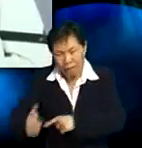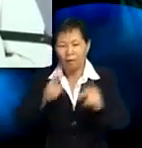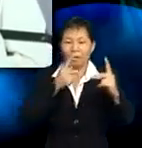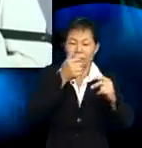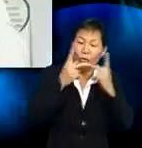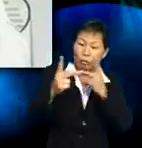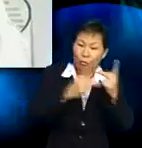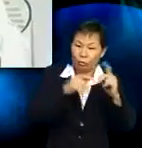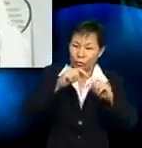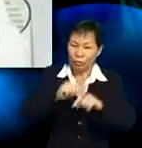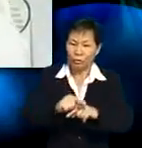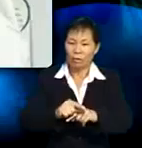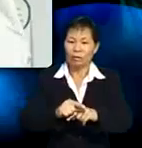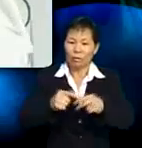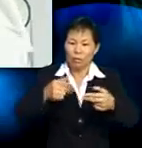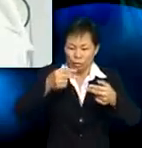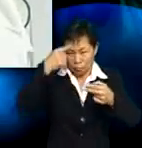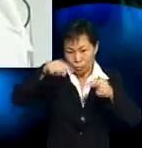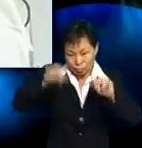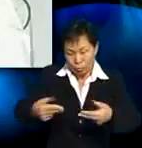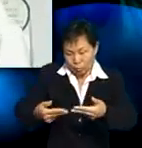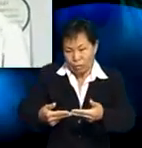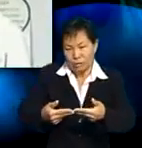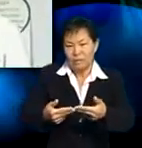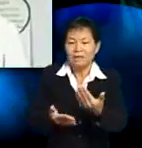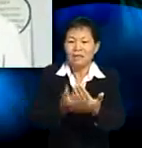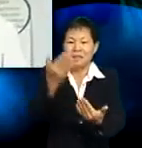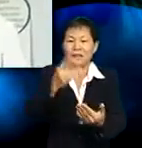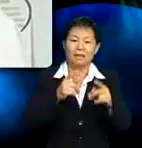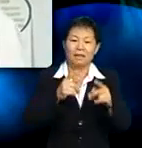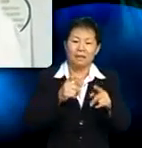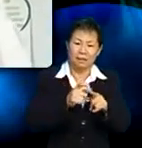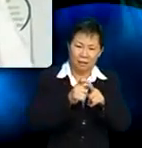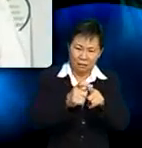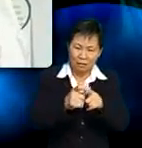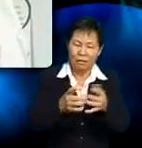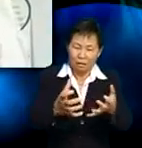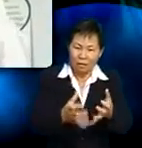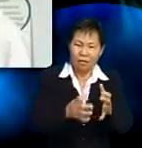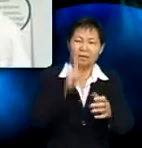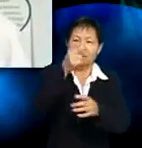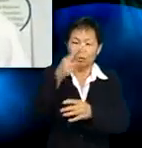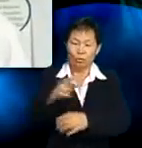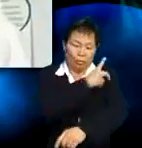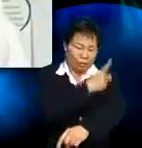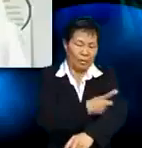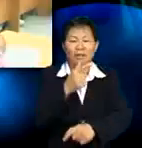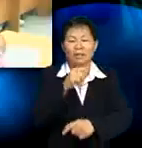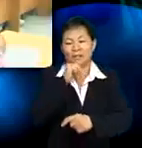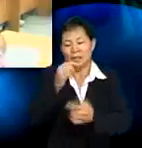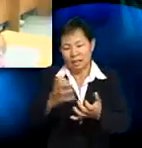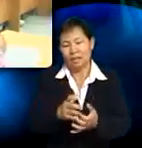komunikasi yang memudahkan hubungan hanya di ujung jari ibarat Kataku kata hendak seni budaya kehendak seni